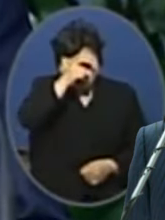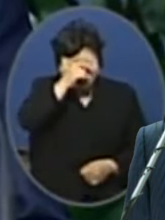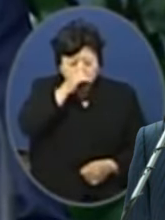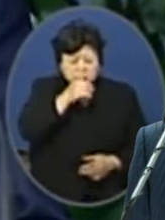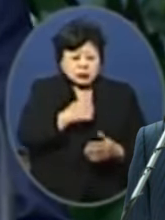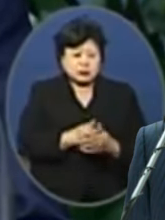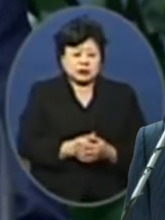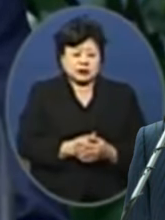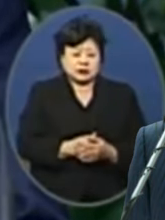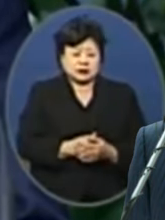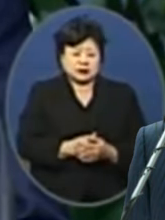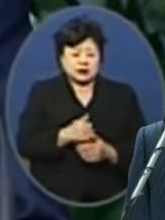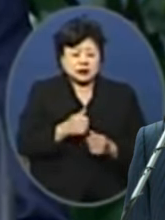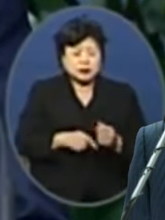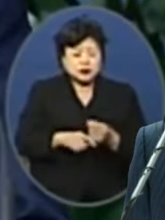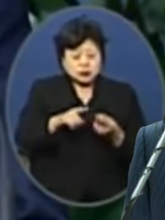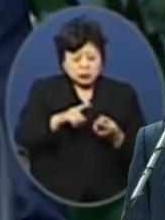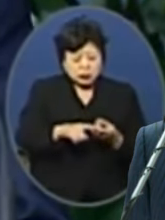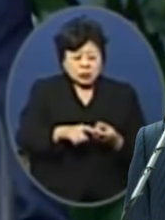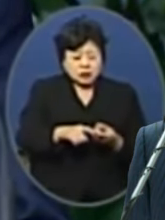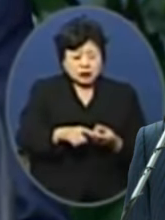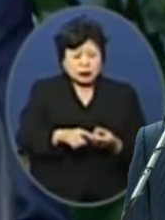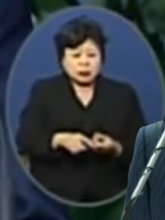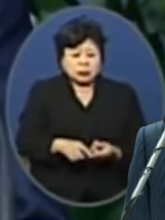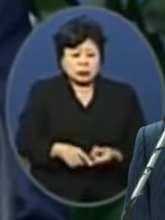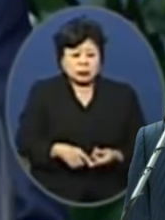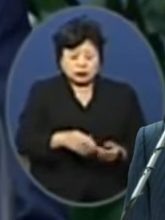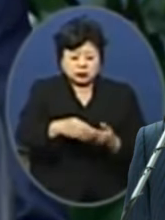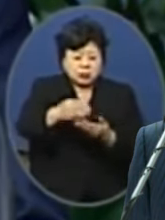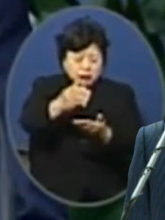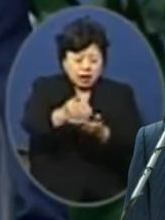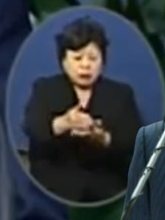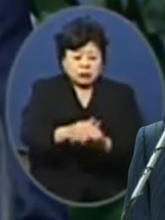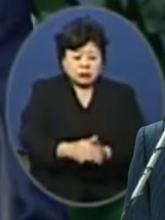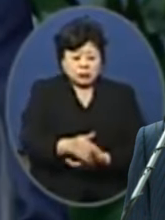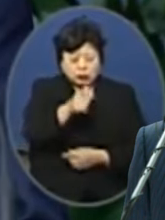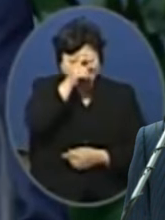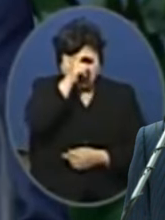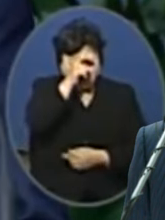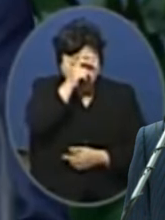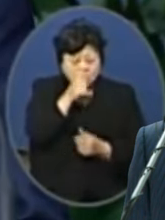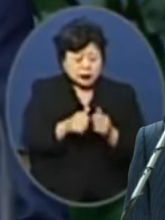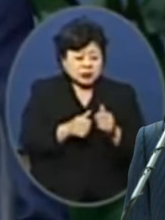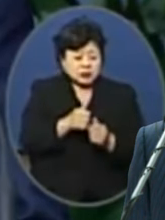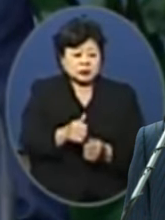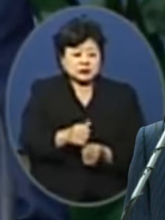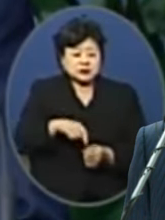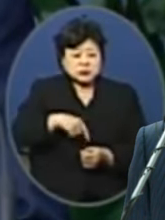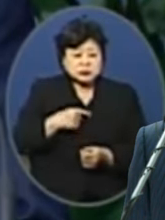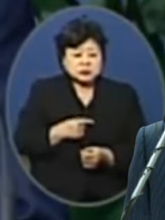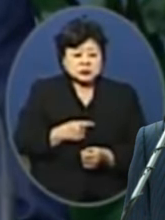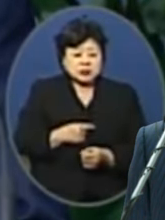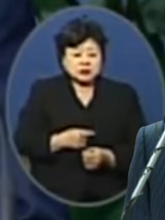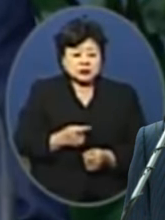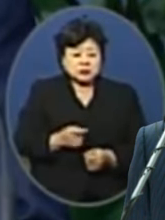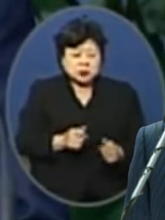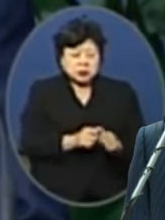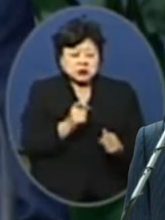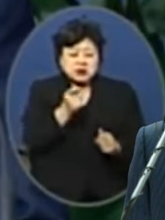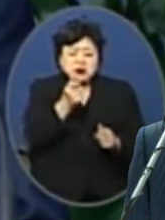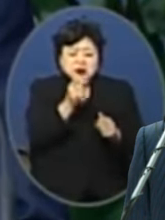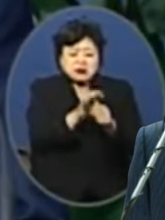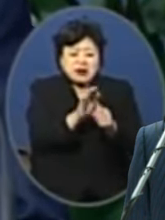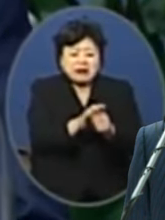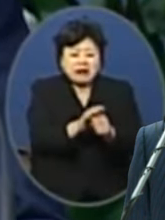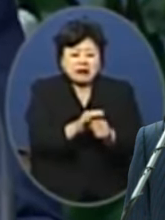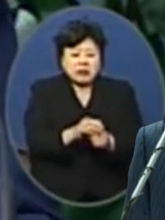도와주시지 하나님 뜻대로 나를 끌어가지 마십시오 그래서 하나님을 자기의 보조 관으로 삼았지 하나님을